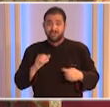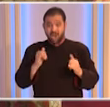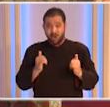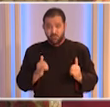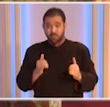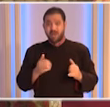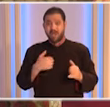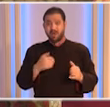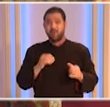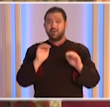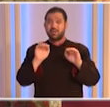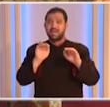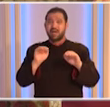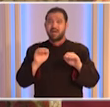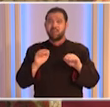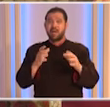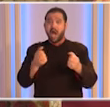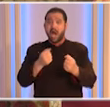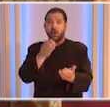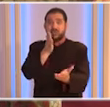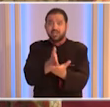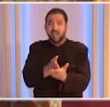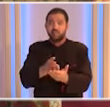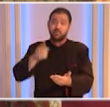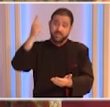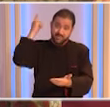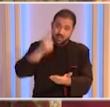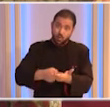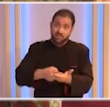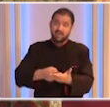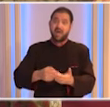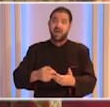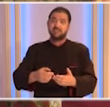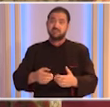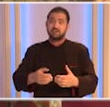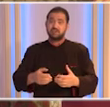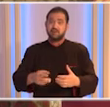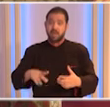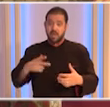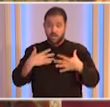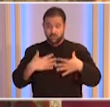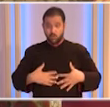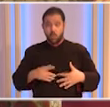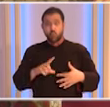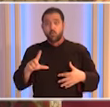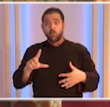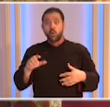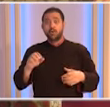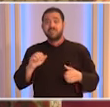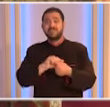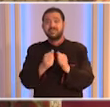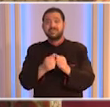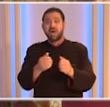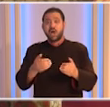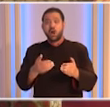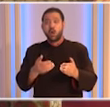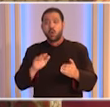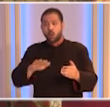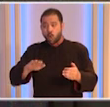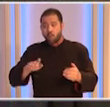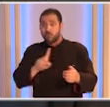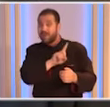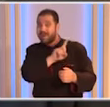au dreptul să hotărească pentru că ține de corpul lor sau copilul nenăscut este